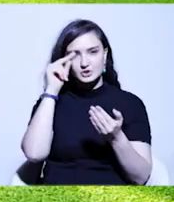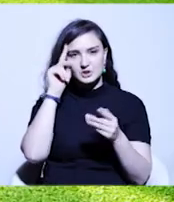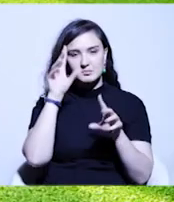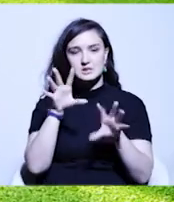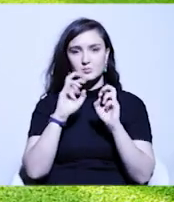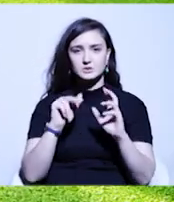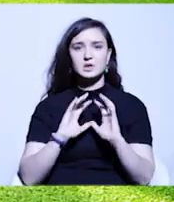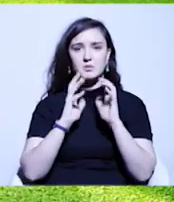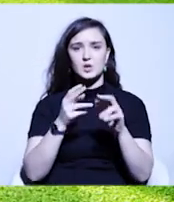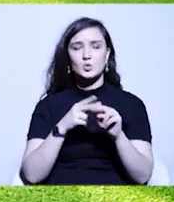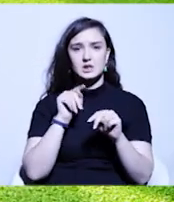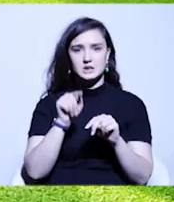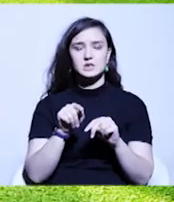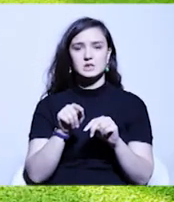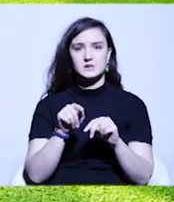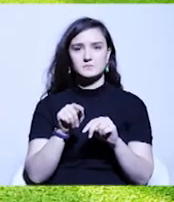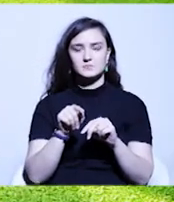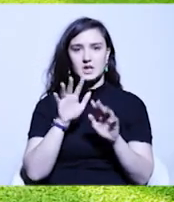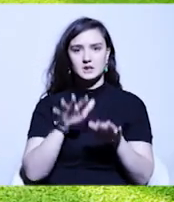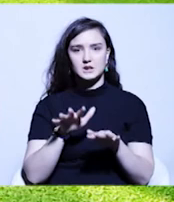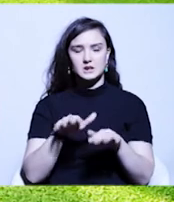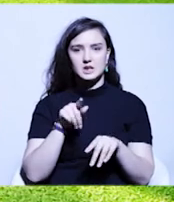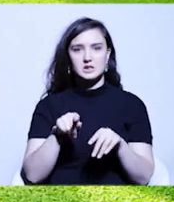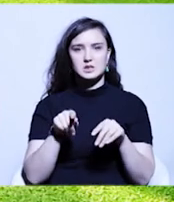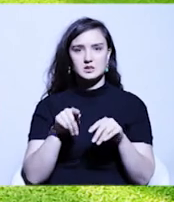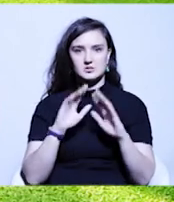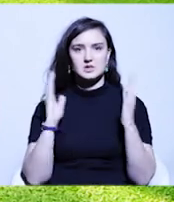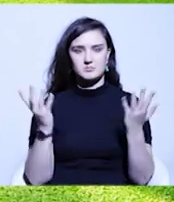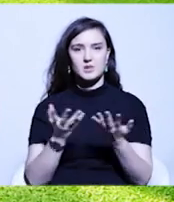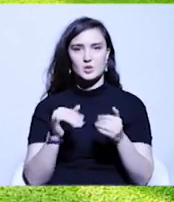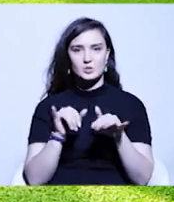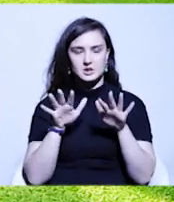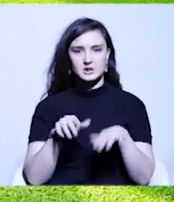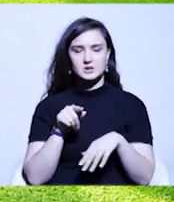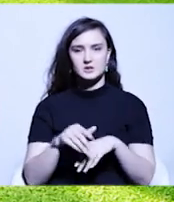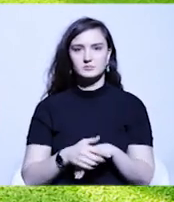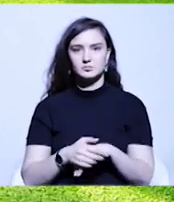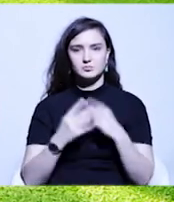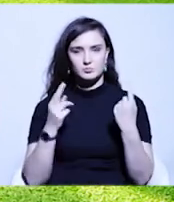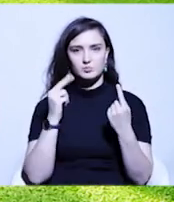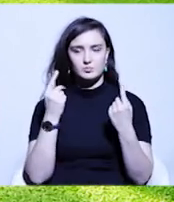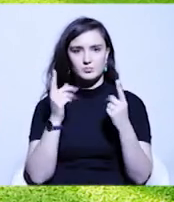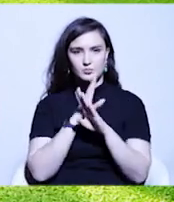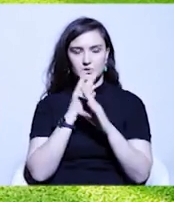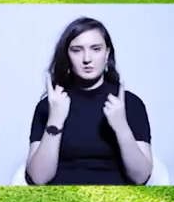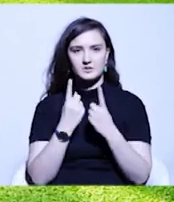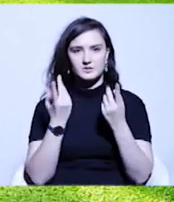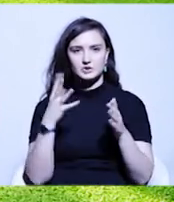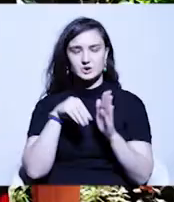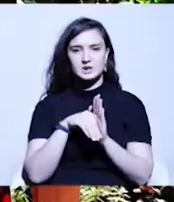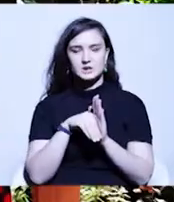სამყარო ხო ის ადგილია და ის სფეროა, რომელიც ბუნებრივად